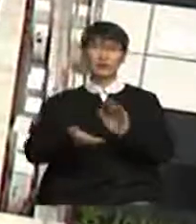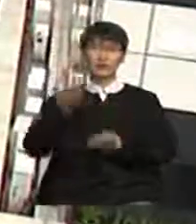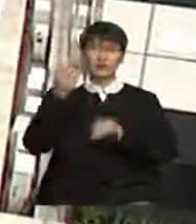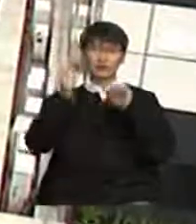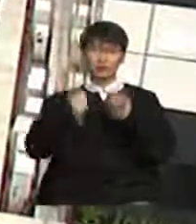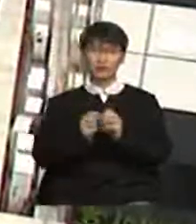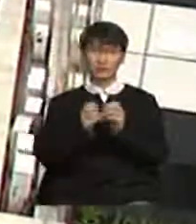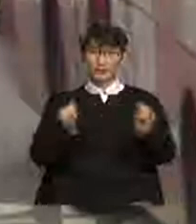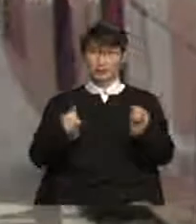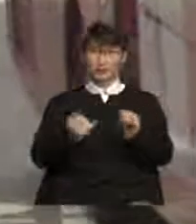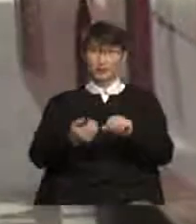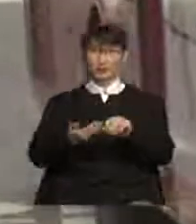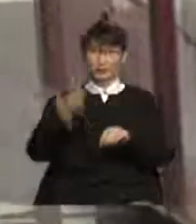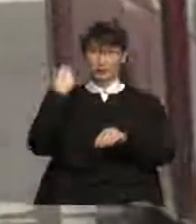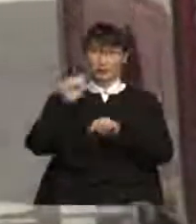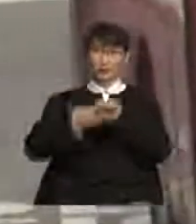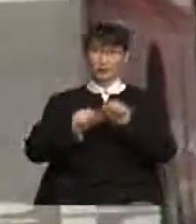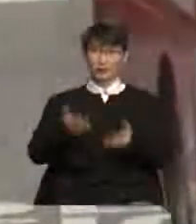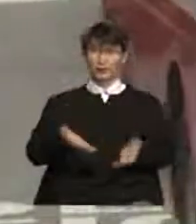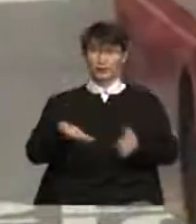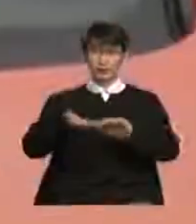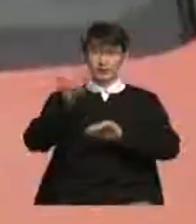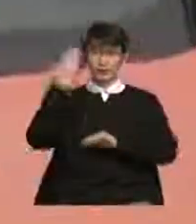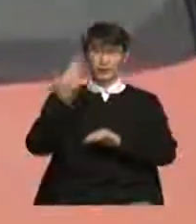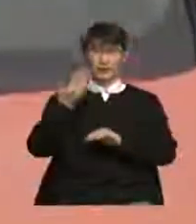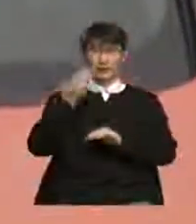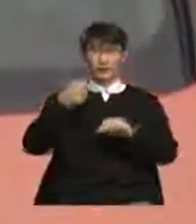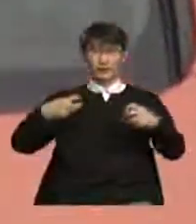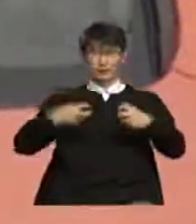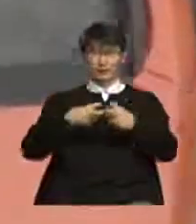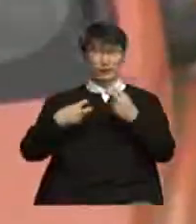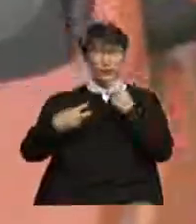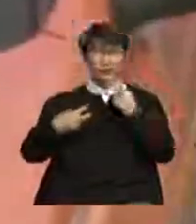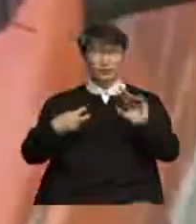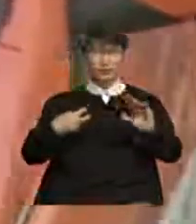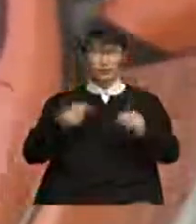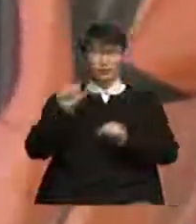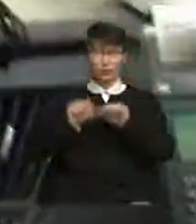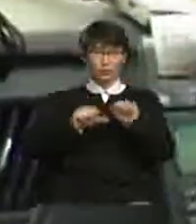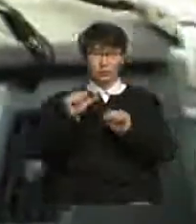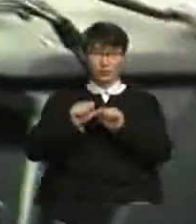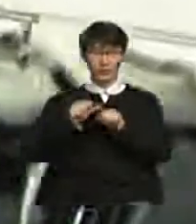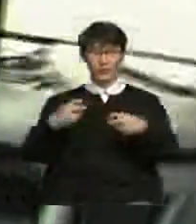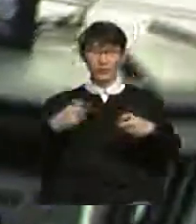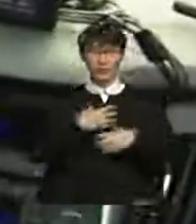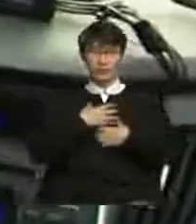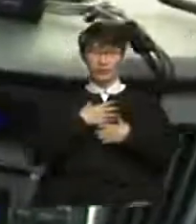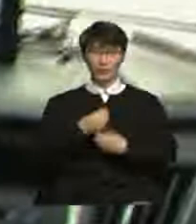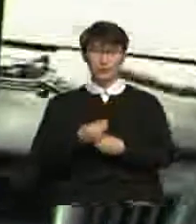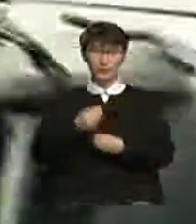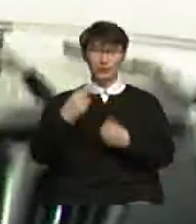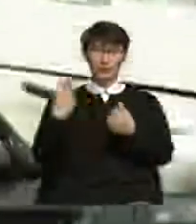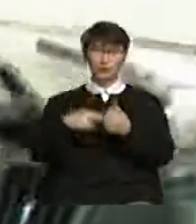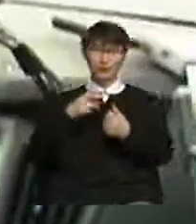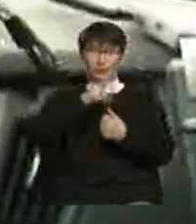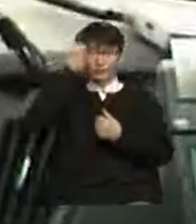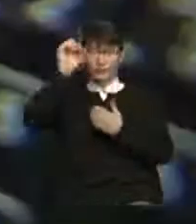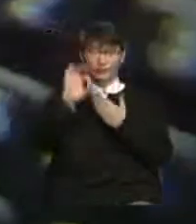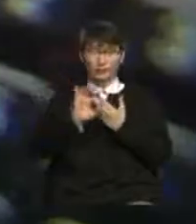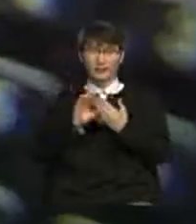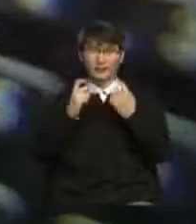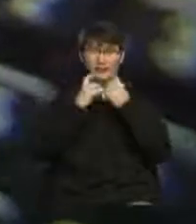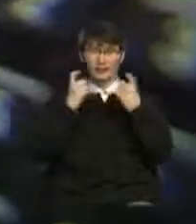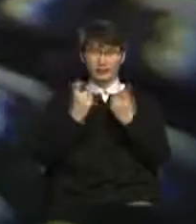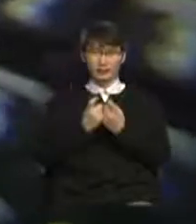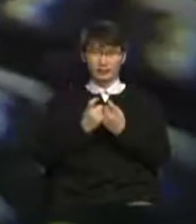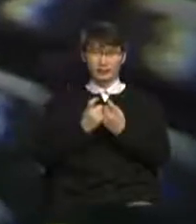경우 과거 5년 이상 국내 무사고 운전 경력이 있고 한국교통안전공단의 교통안전 교육을 이수하면 개인